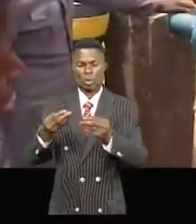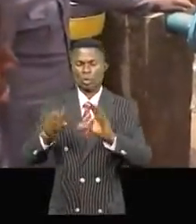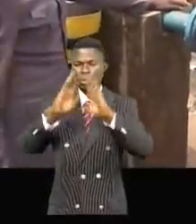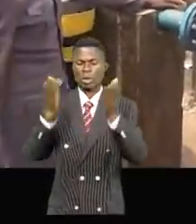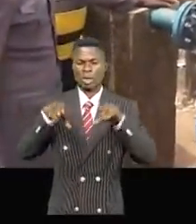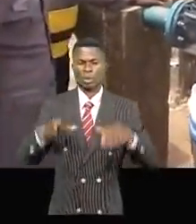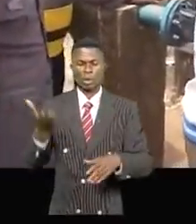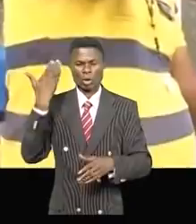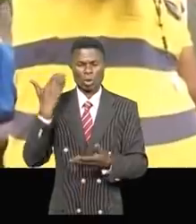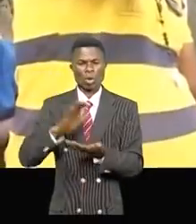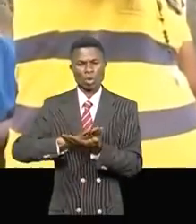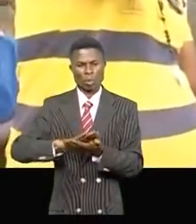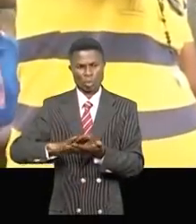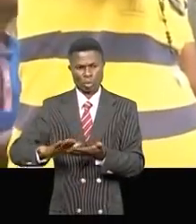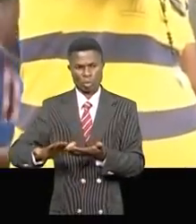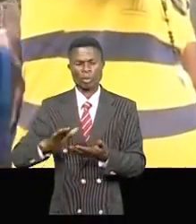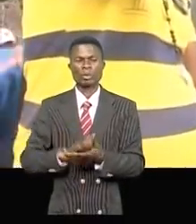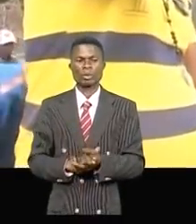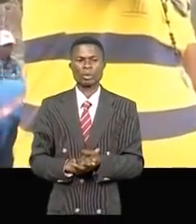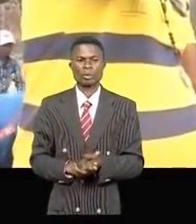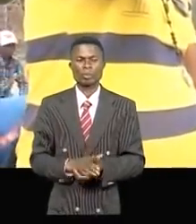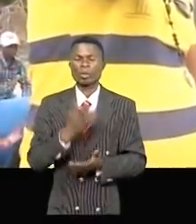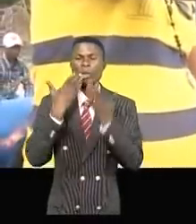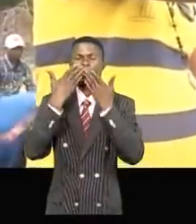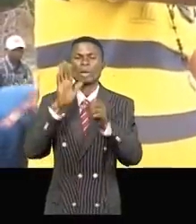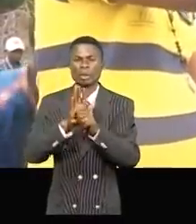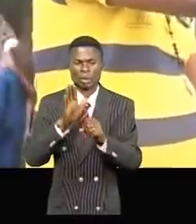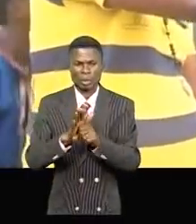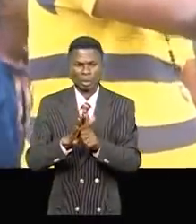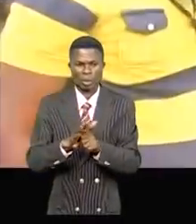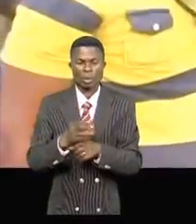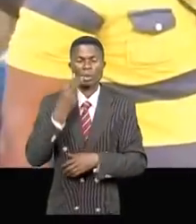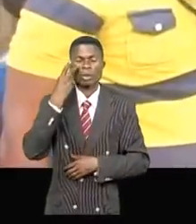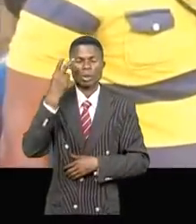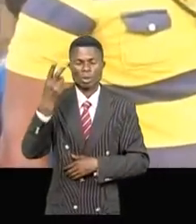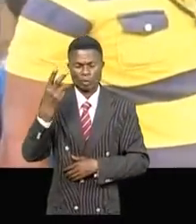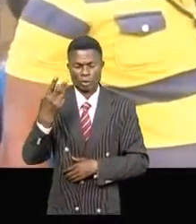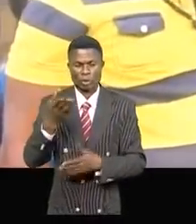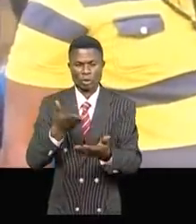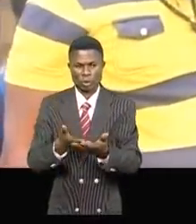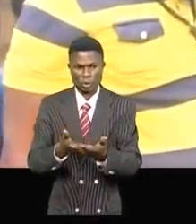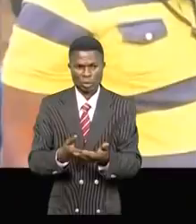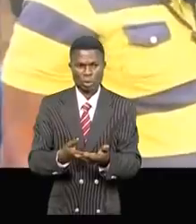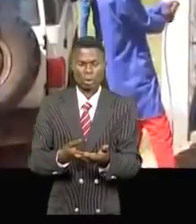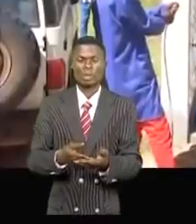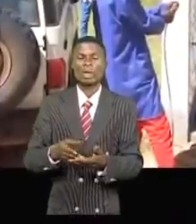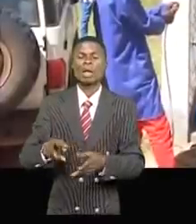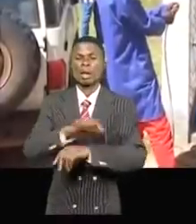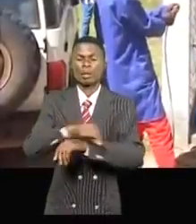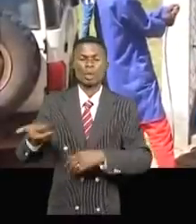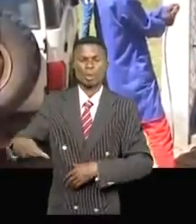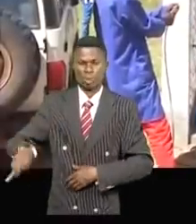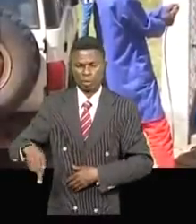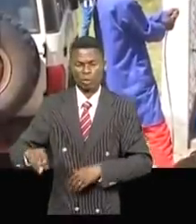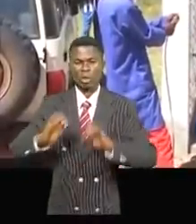Congolais une eau potable. Nous disons sincèrement merci à la direction des centres secondaires et à la direction provinciale,